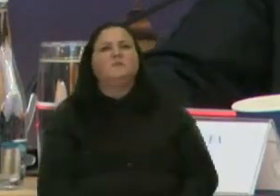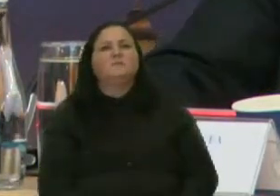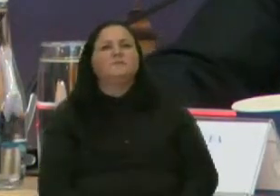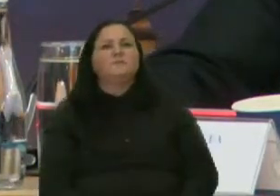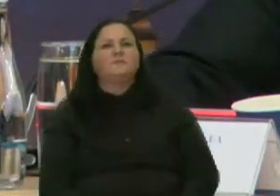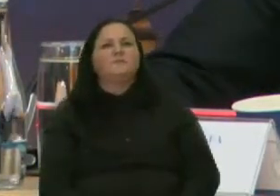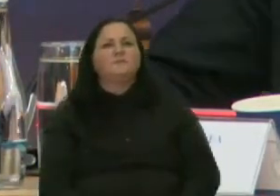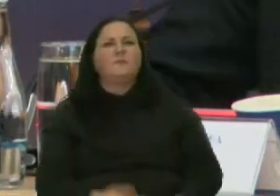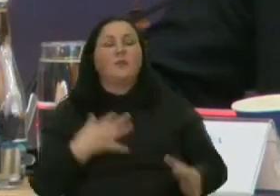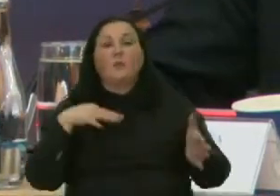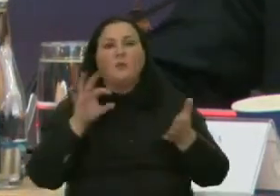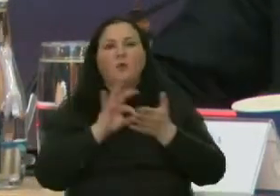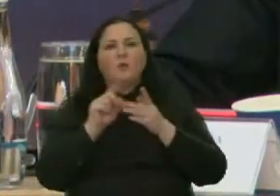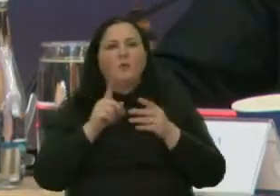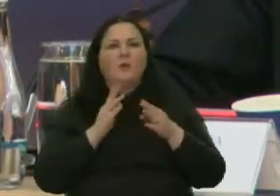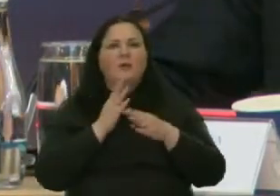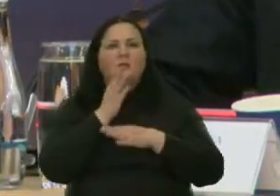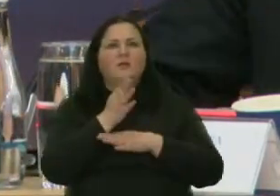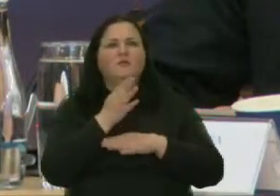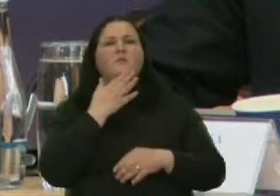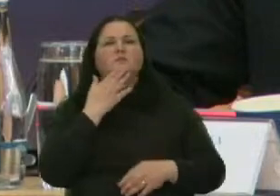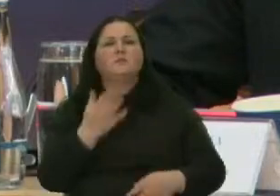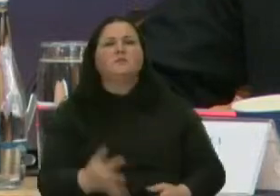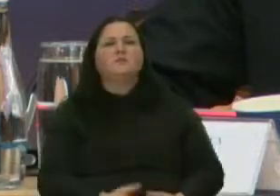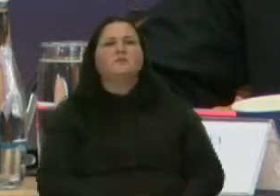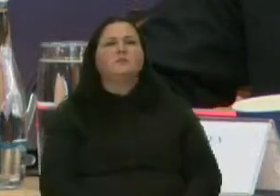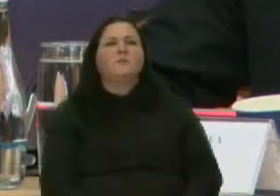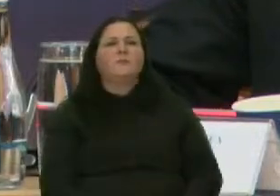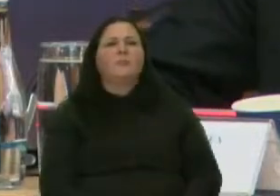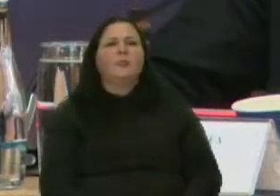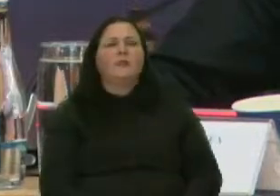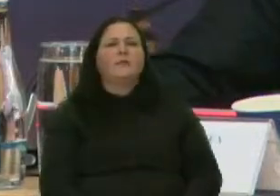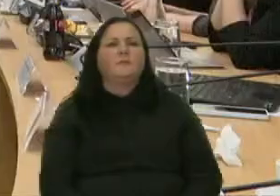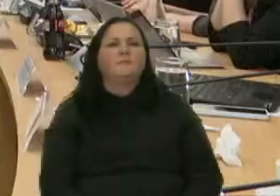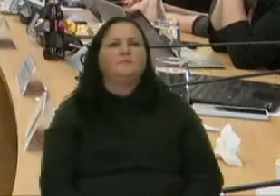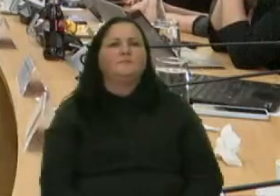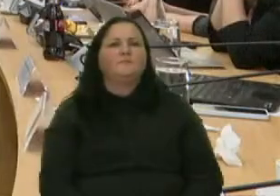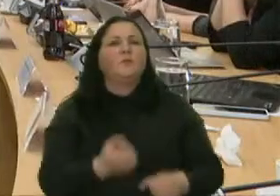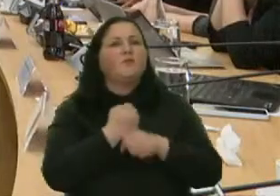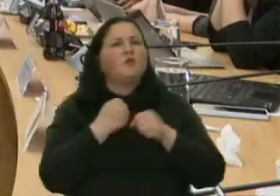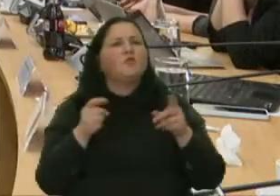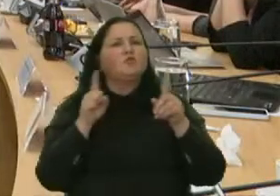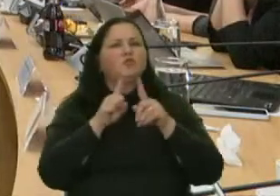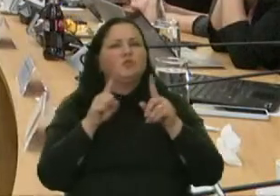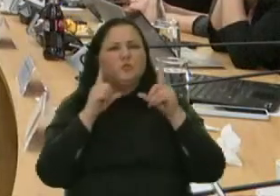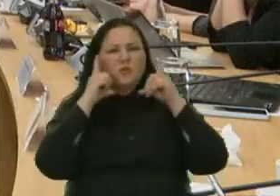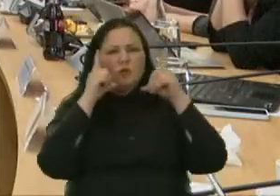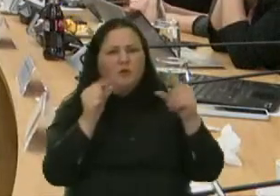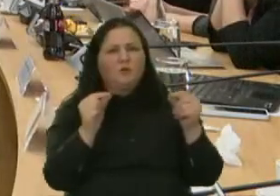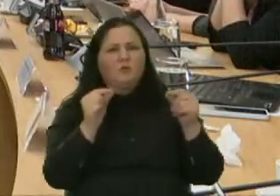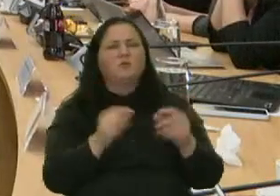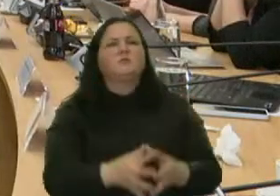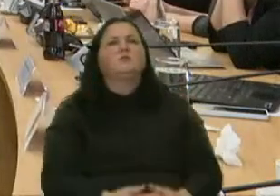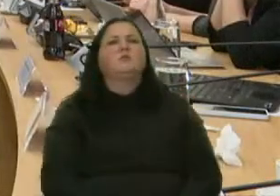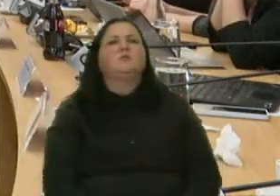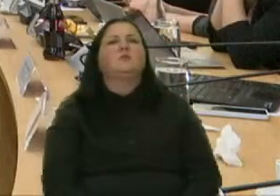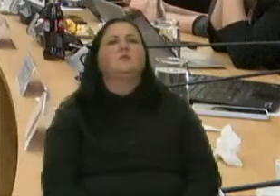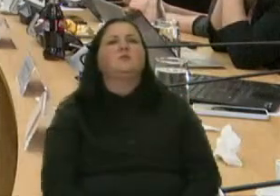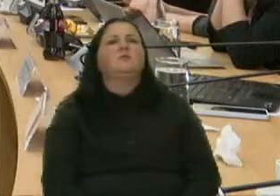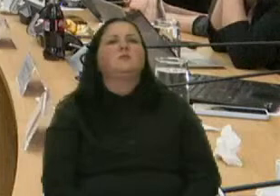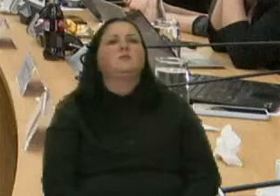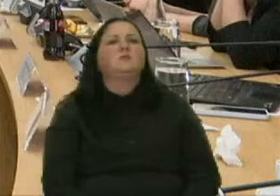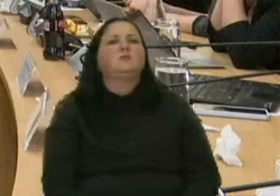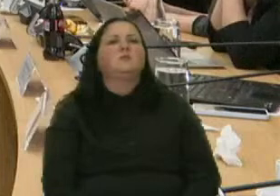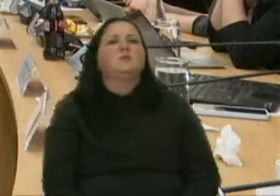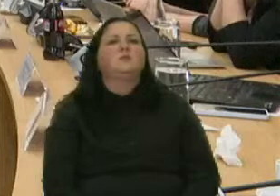vă dar am promis că nu mai intervin și chiar nu mai intervin Mulțumesc O foarte scurtă un foarte scurt drep la replică și după aceea Domnule președinte vă rog să supuneți la